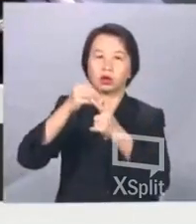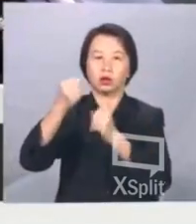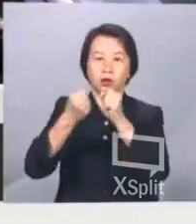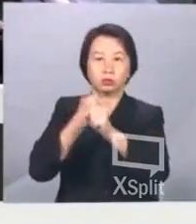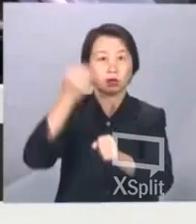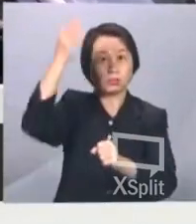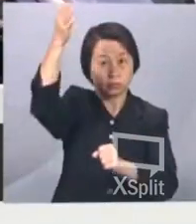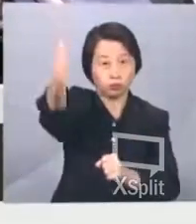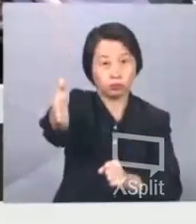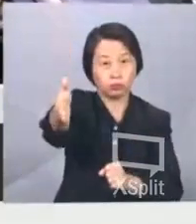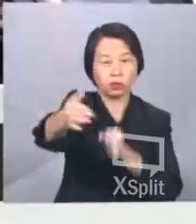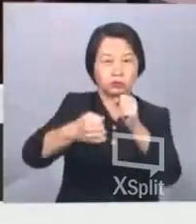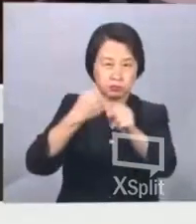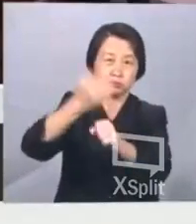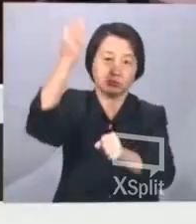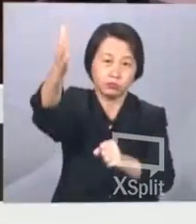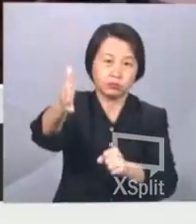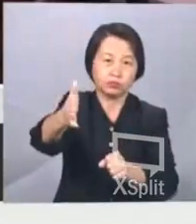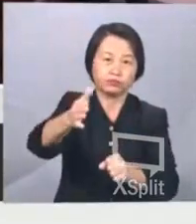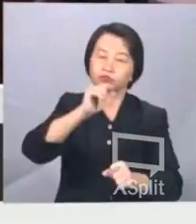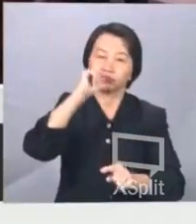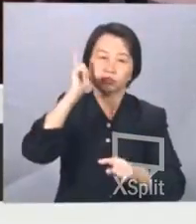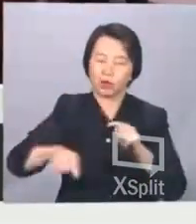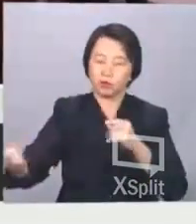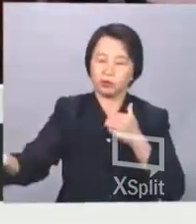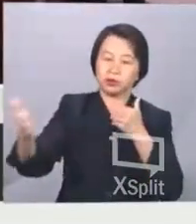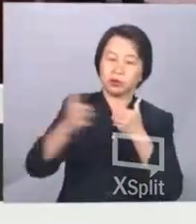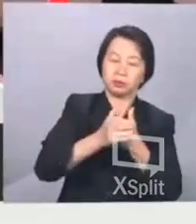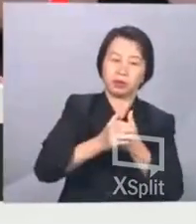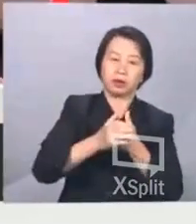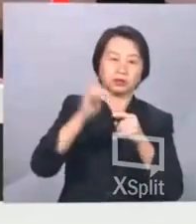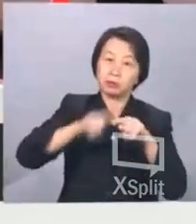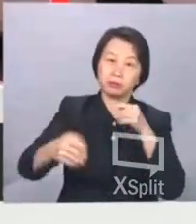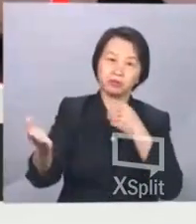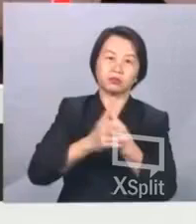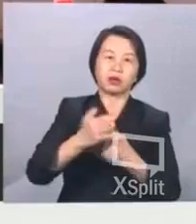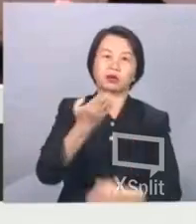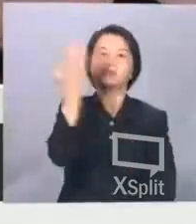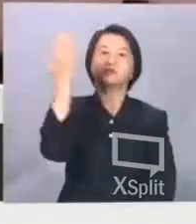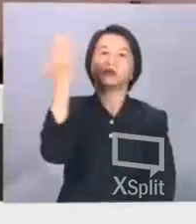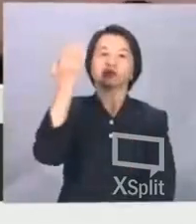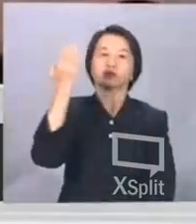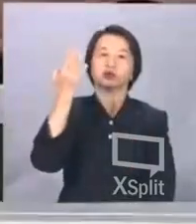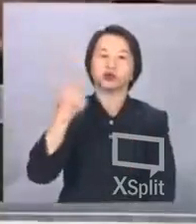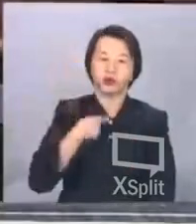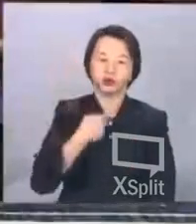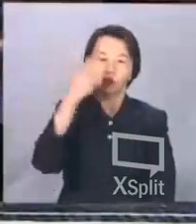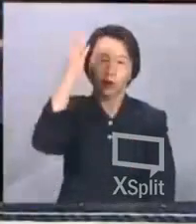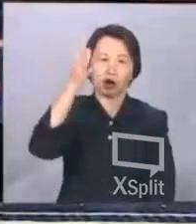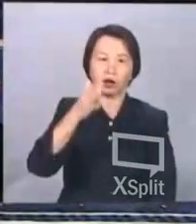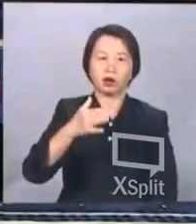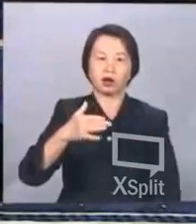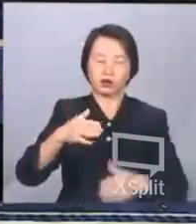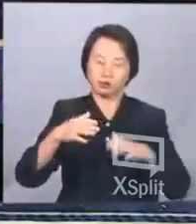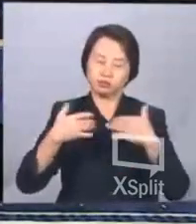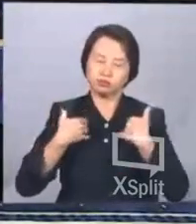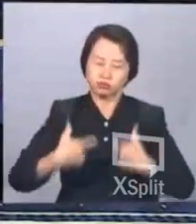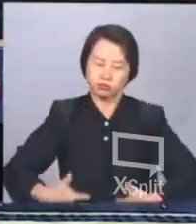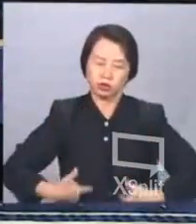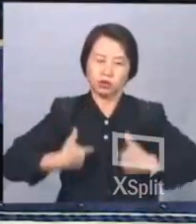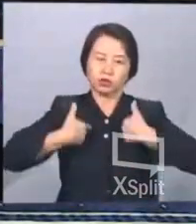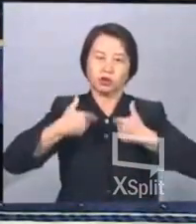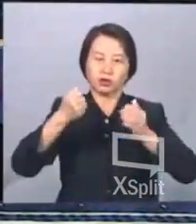tahun yang mendatang ini tidak akan kembali seperti biasa kita akan menjalani kehidupan dengan